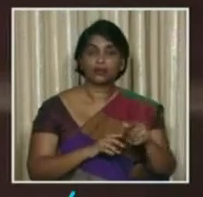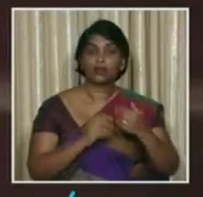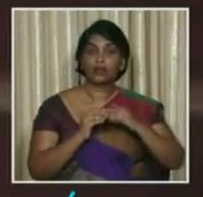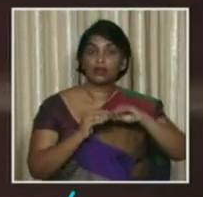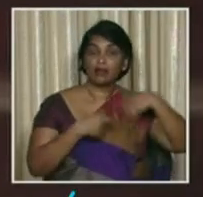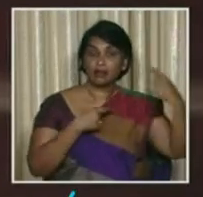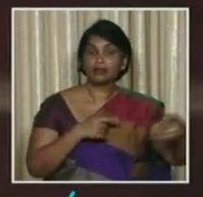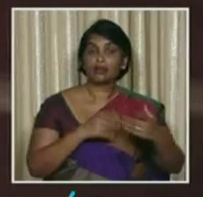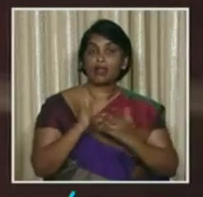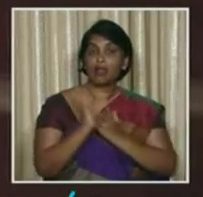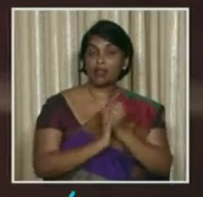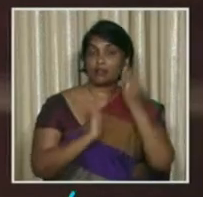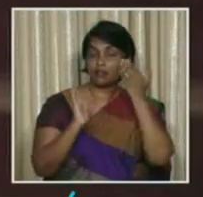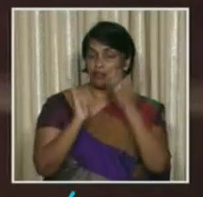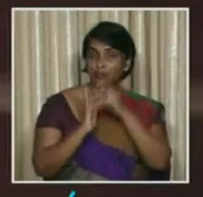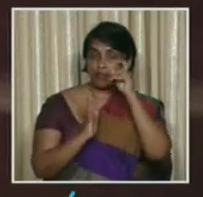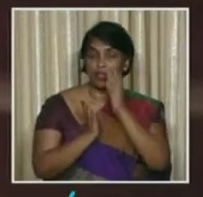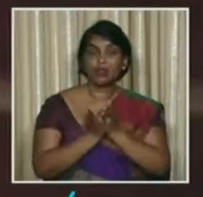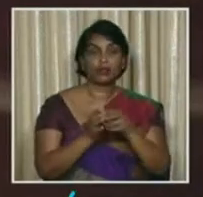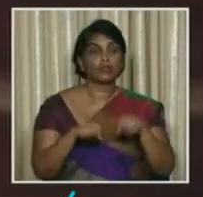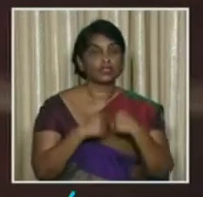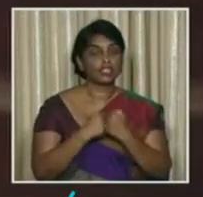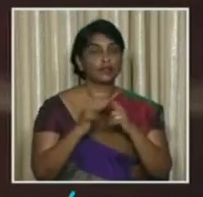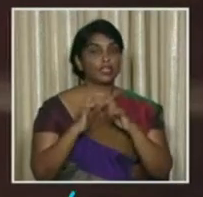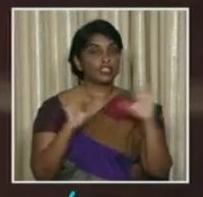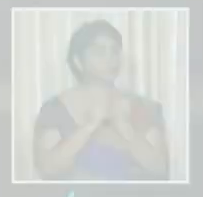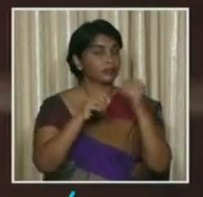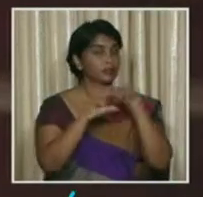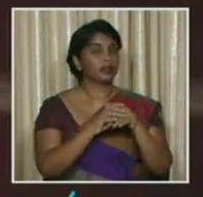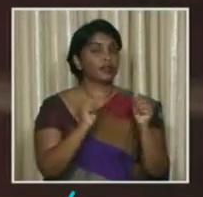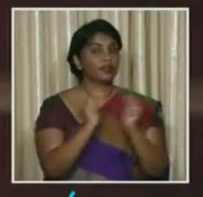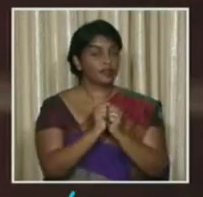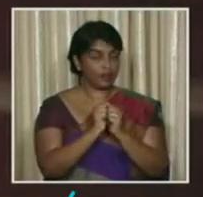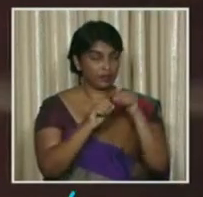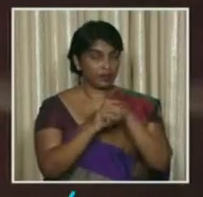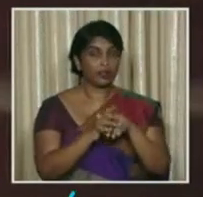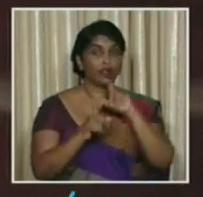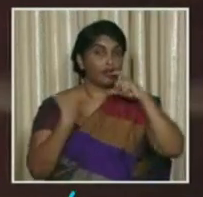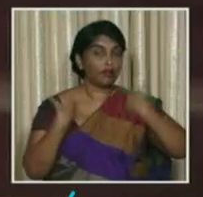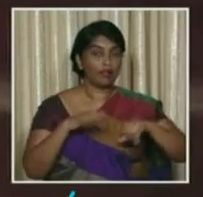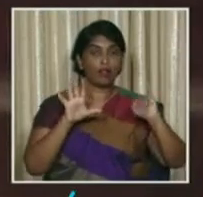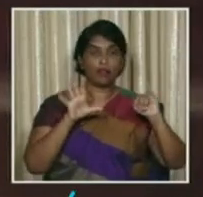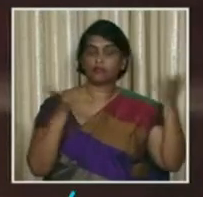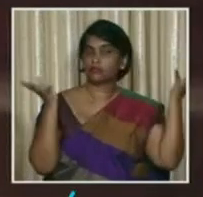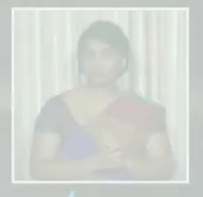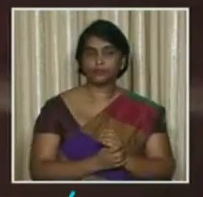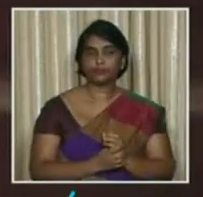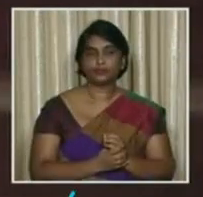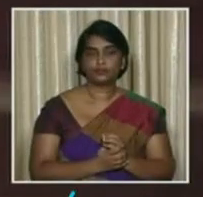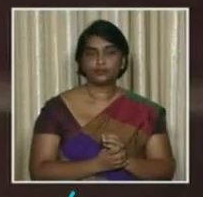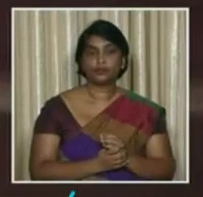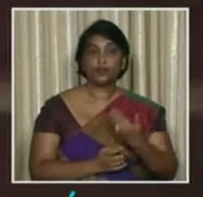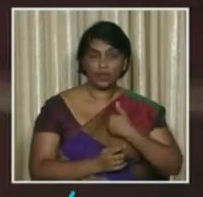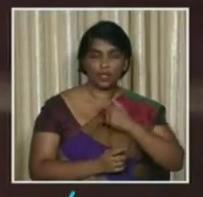වෙනුවෙන් අයිතිවාසිකම් බලන නැව් සමාගම සහ රක්ෂණ සමාගම වෙනුවෙන් කටයුතු කරන නීතිඥවරු 6 දෙනෙක් කැඳෙව්වා ඒ ආංශික කාරක සභාවට.